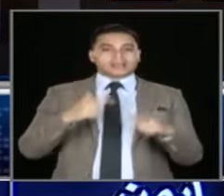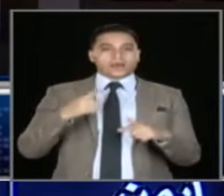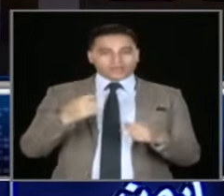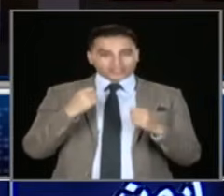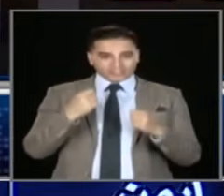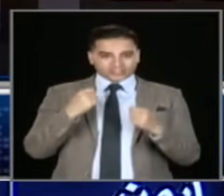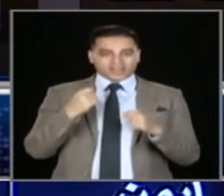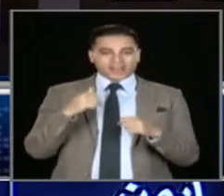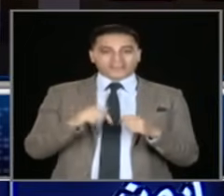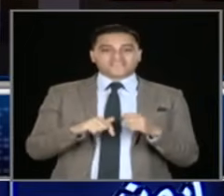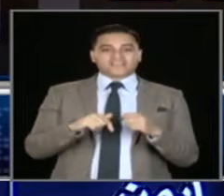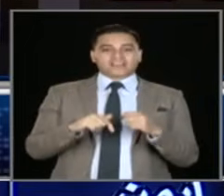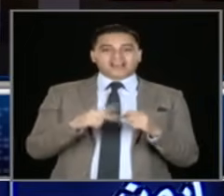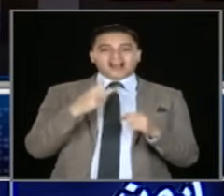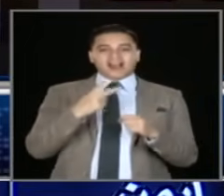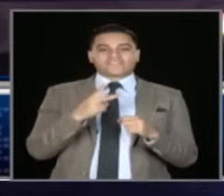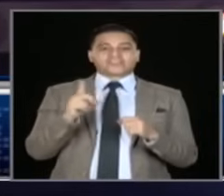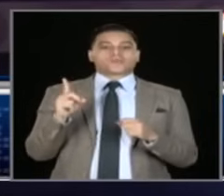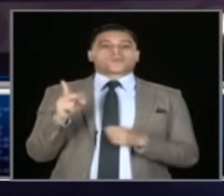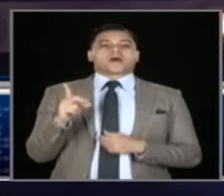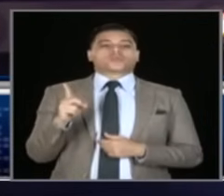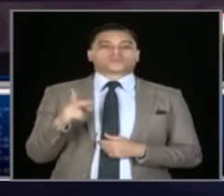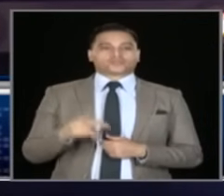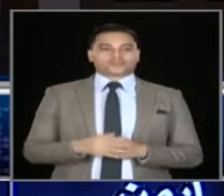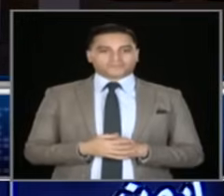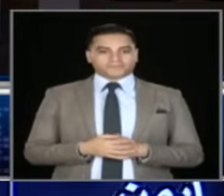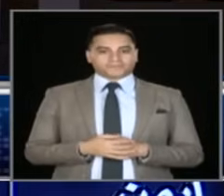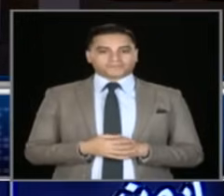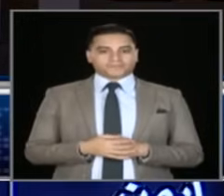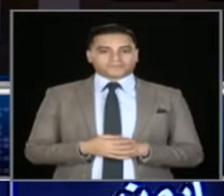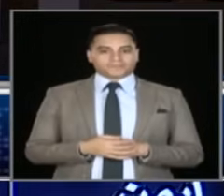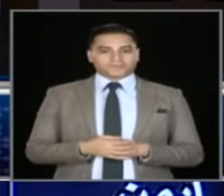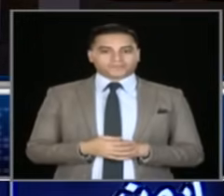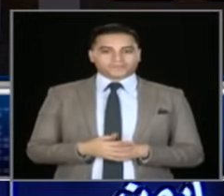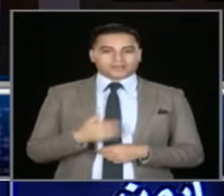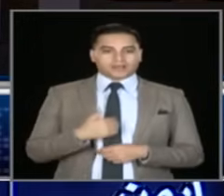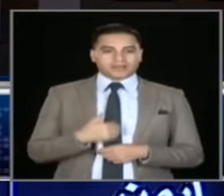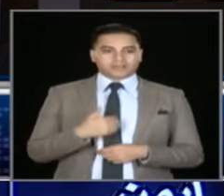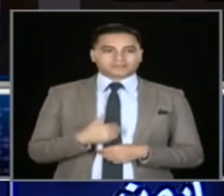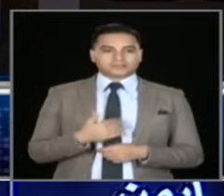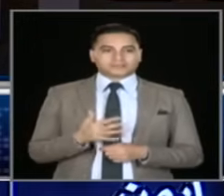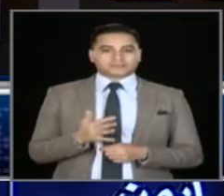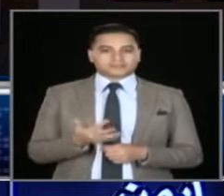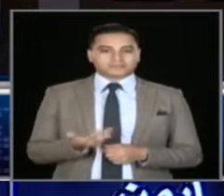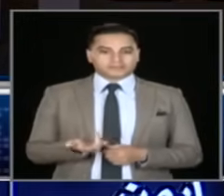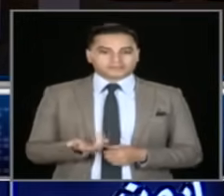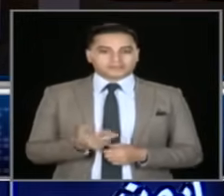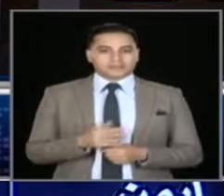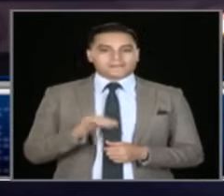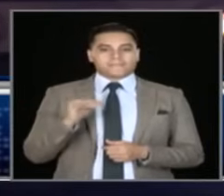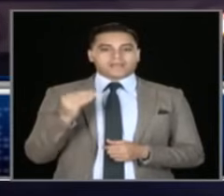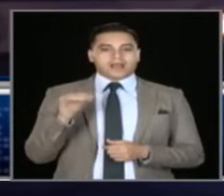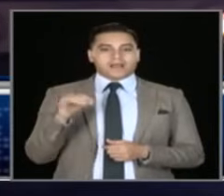التشجيعية في 2021. إجابتك؟ لا كده انا طلعت بره. محمد